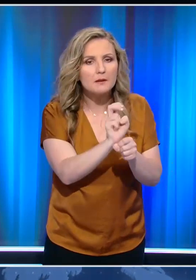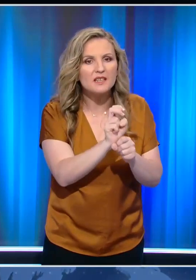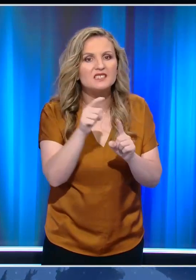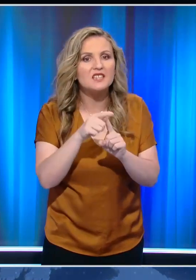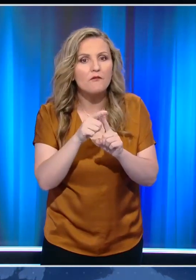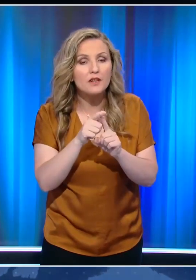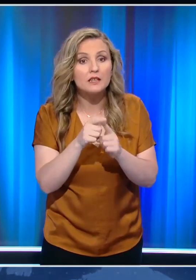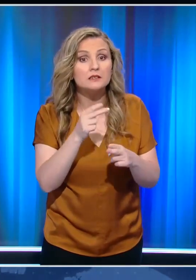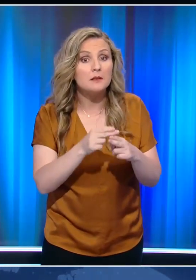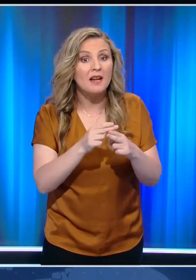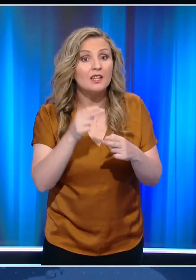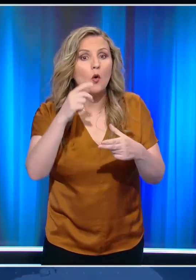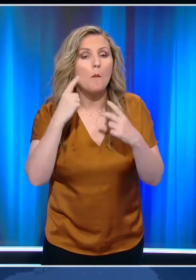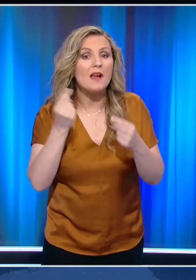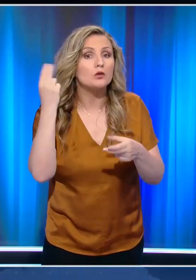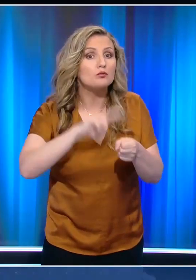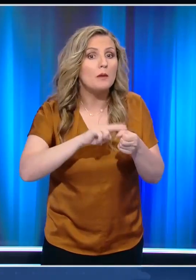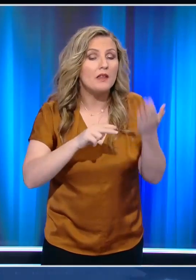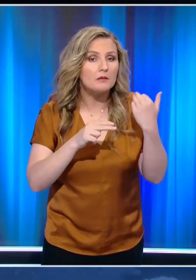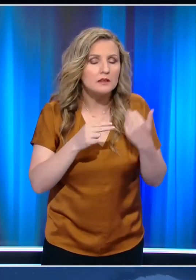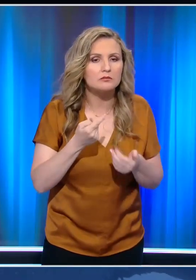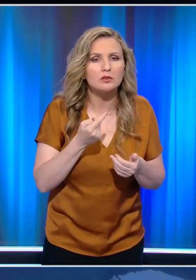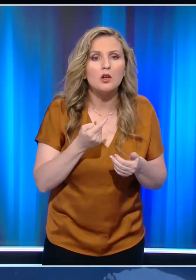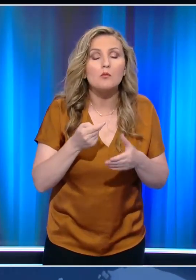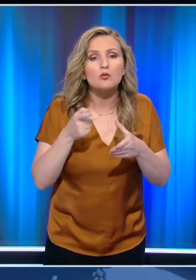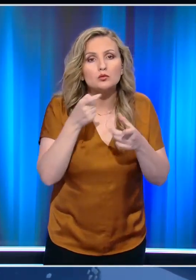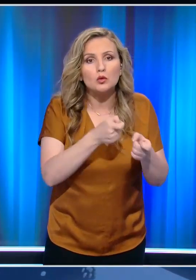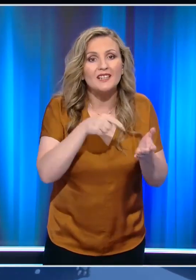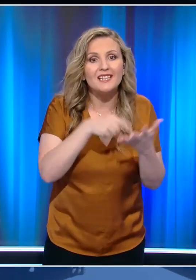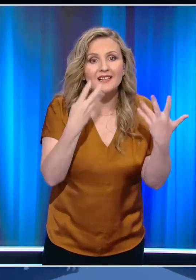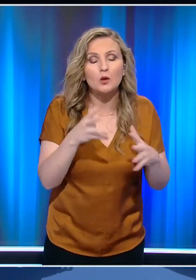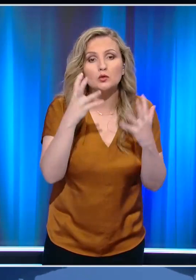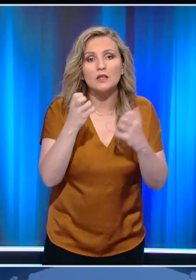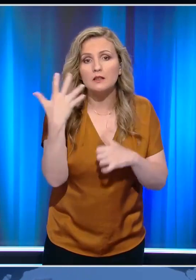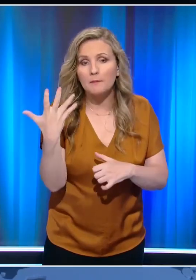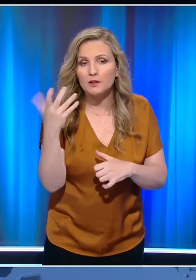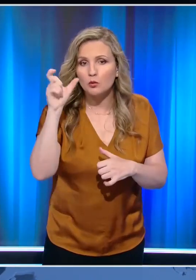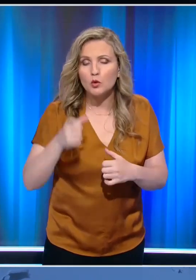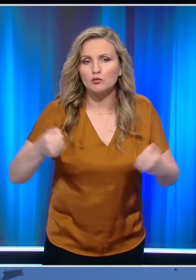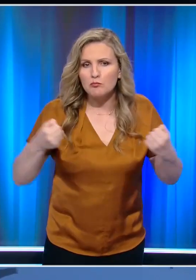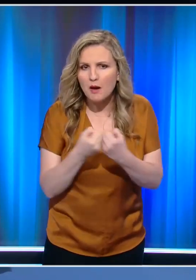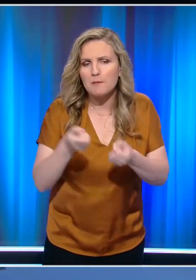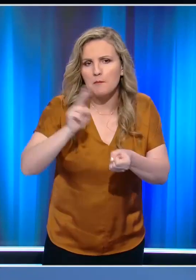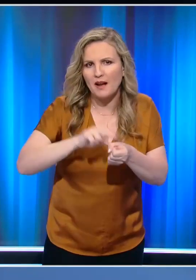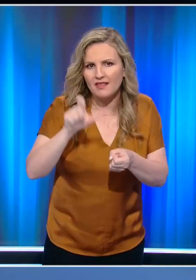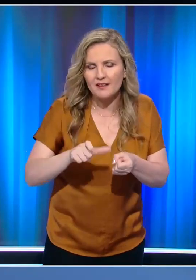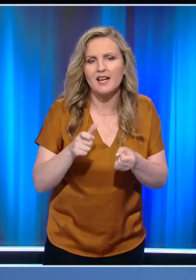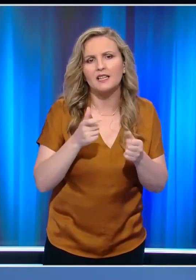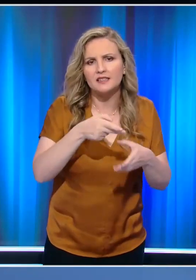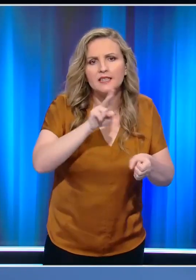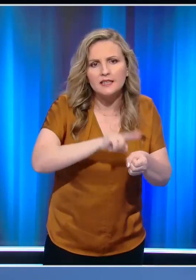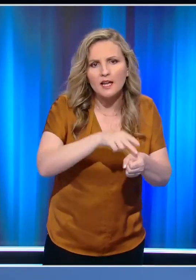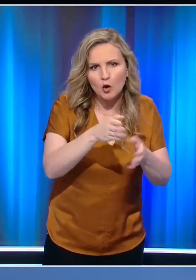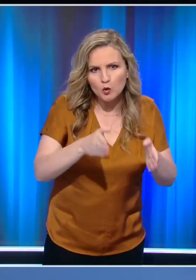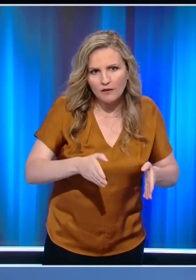Σαδίκ, του σημαντικού παράγοντα της μουσουλμανικής μειονότητας που σκοτώθηκε το 1995 σε αυτοκινητιστικό δυστύχημα. Εκεί, μάλιστα, είχε την ευκαιρία